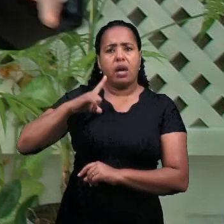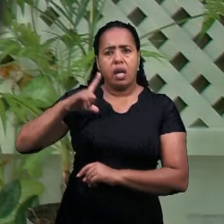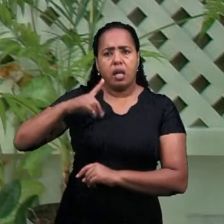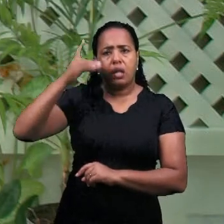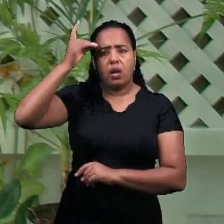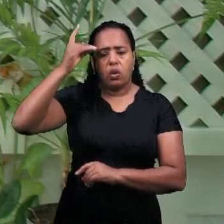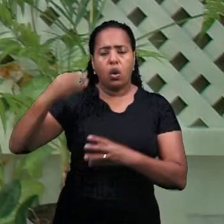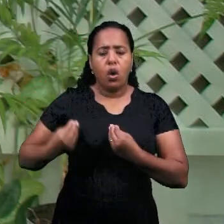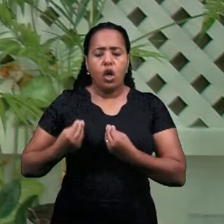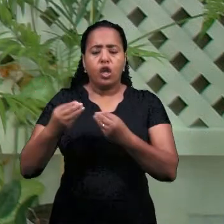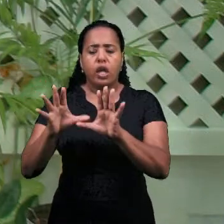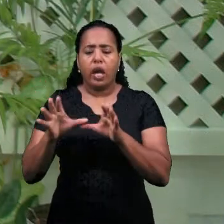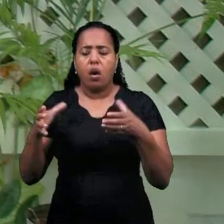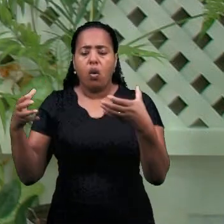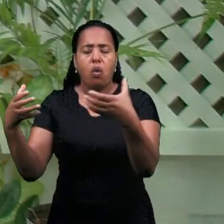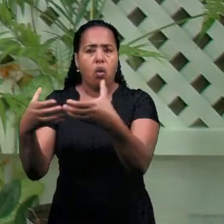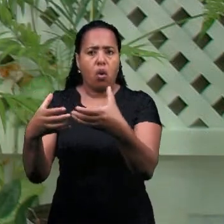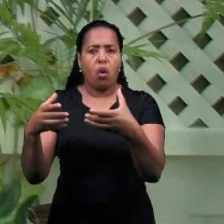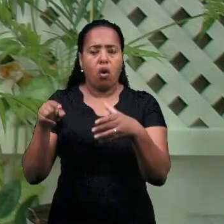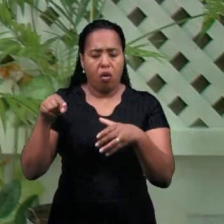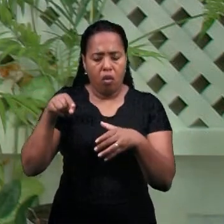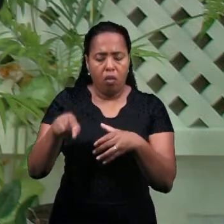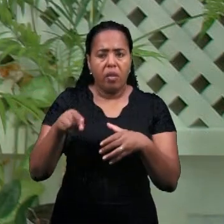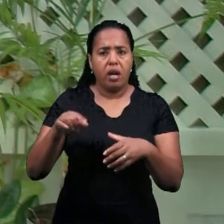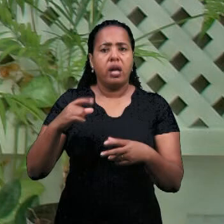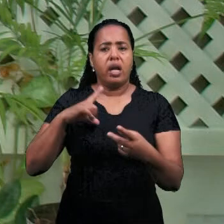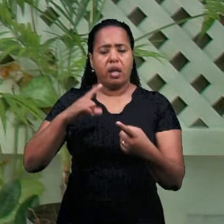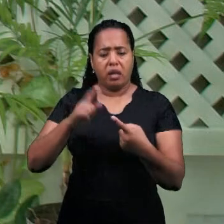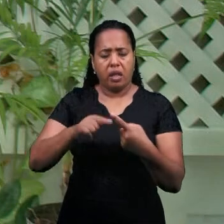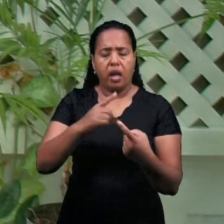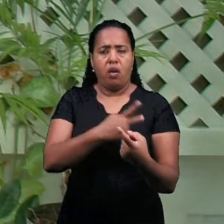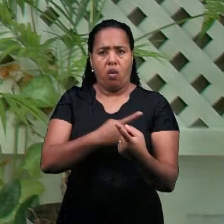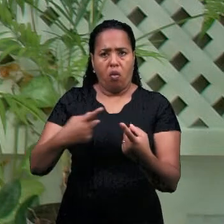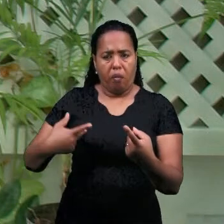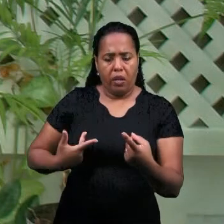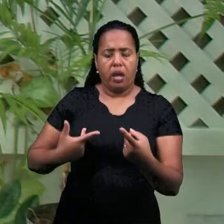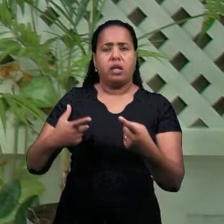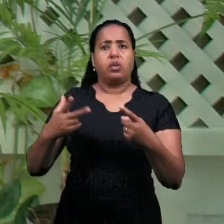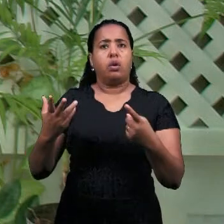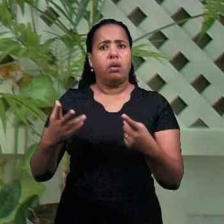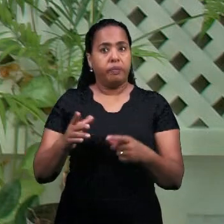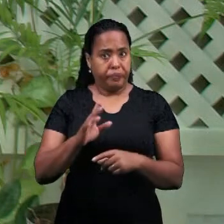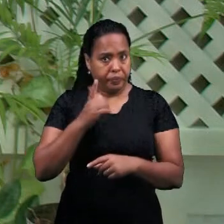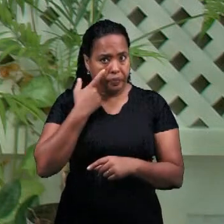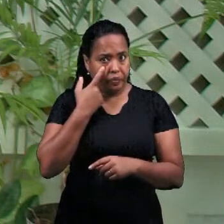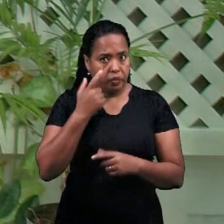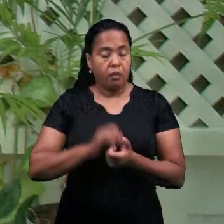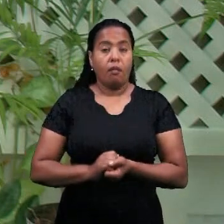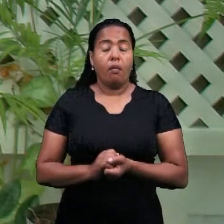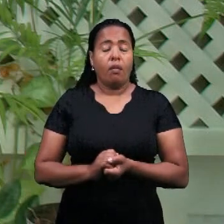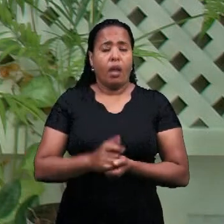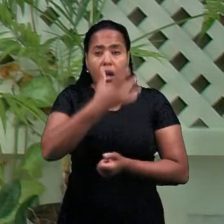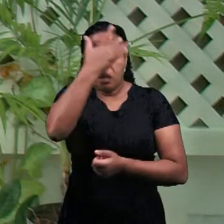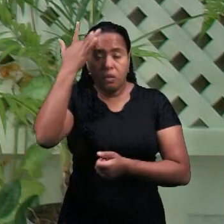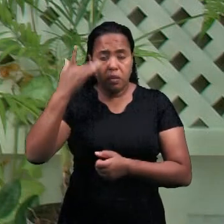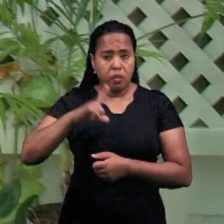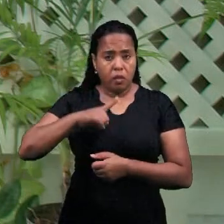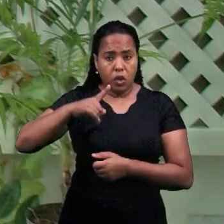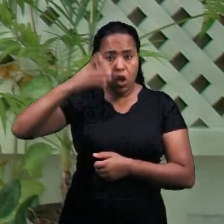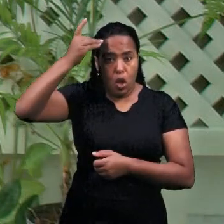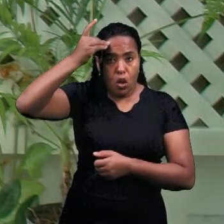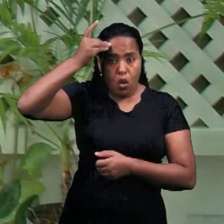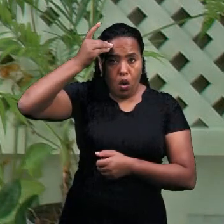don dans l'église, qu'il y ait le pasteur, il peut réunir. Écoute, les frères qui ont des dons